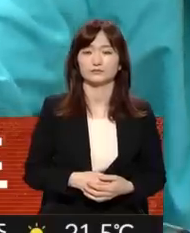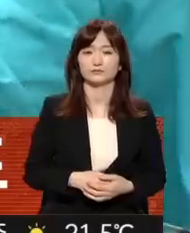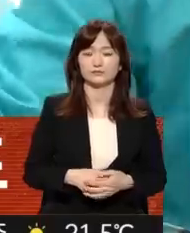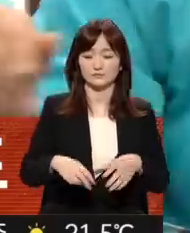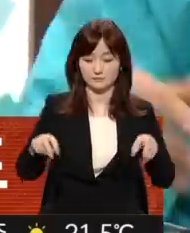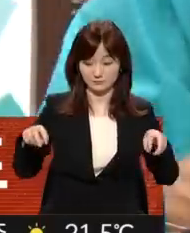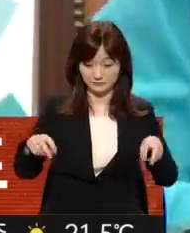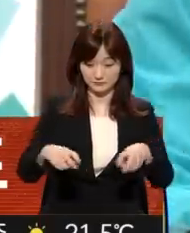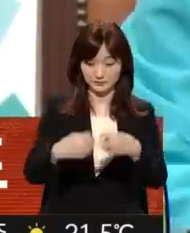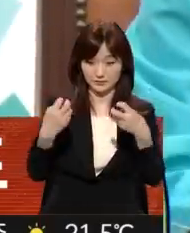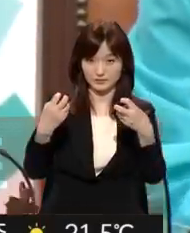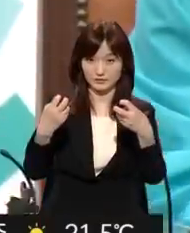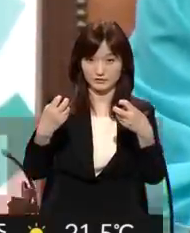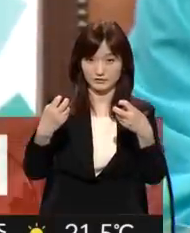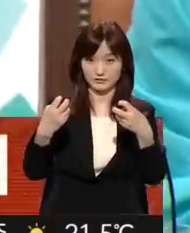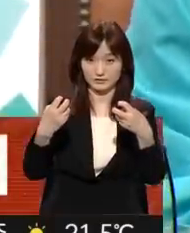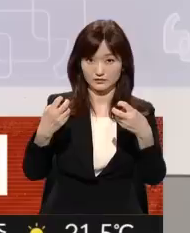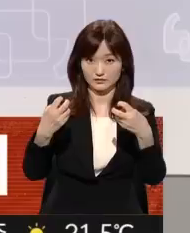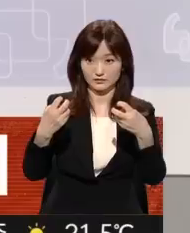났을 경우에는 사실,